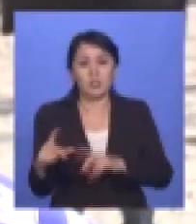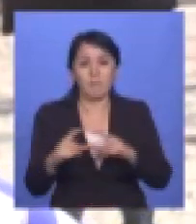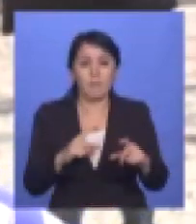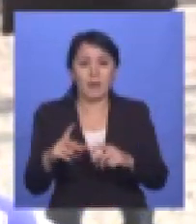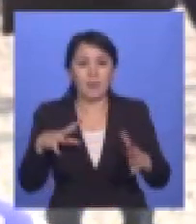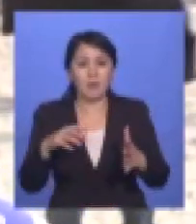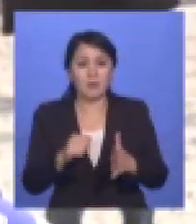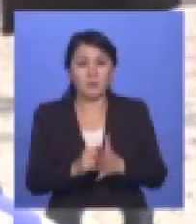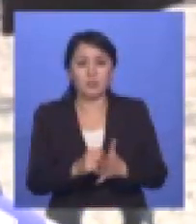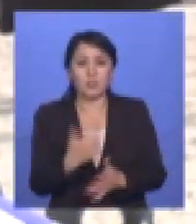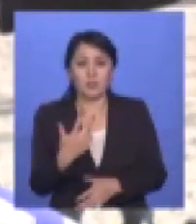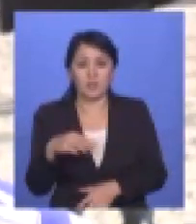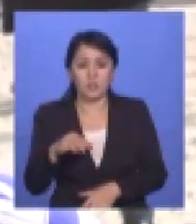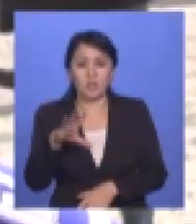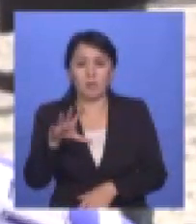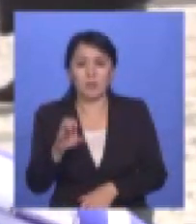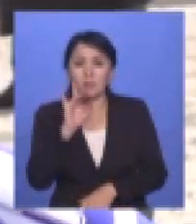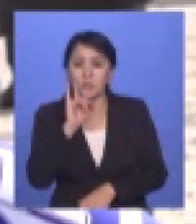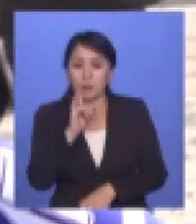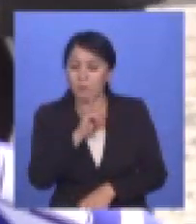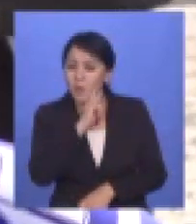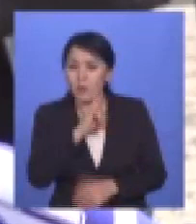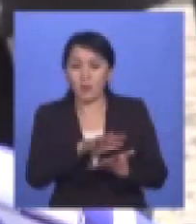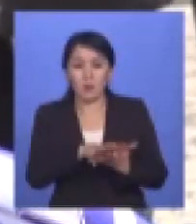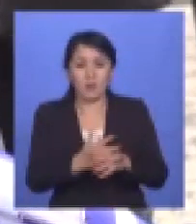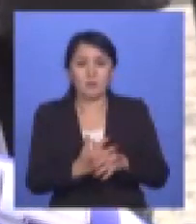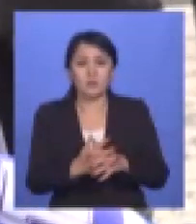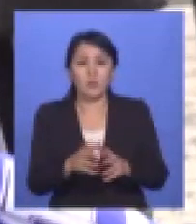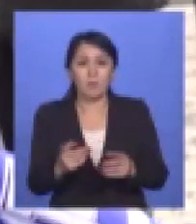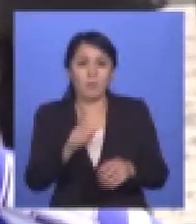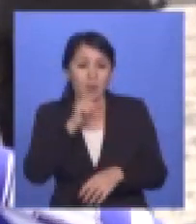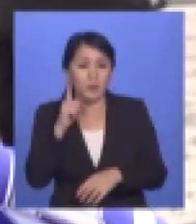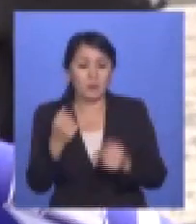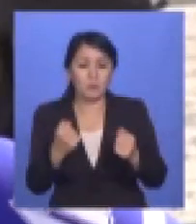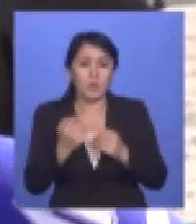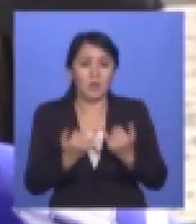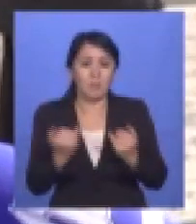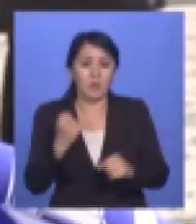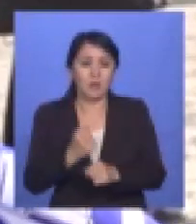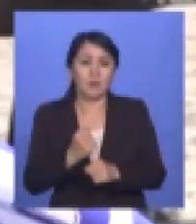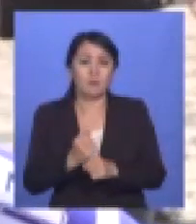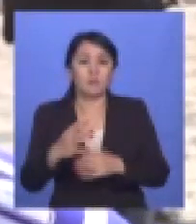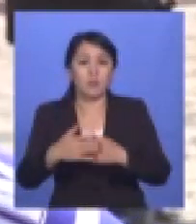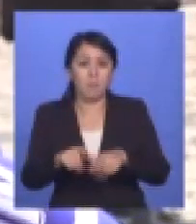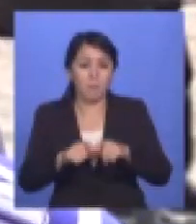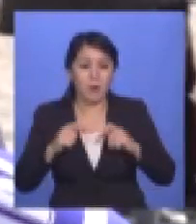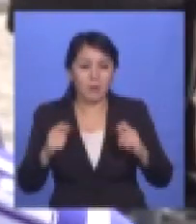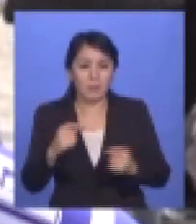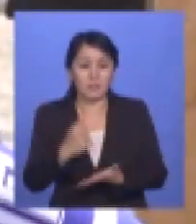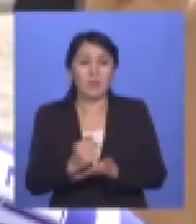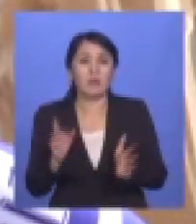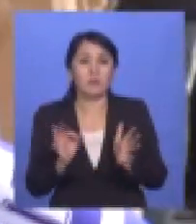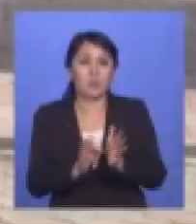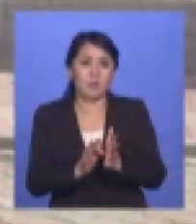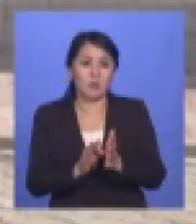айналысады. Оның 3500 ауыл тұрғындары. Жастардың осы спортпен шұғылдануына жағдай жасауымыз керек. Бүгін ашылып отырған федерацияның басты